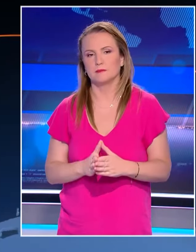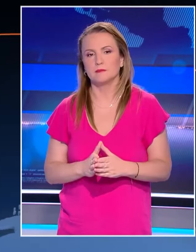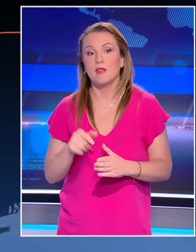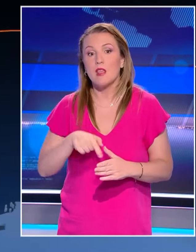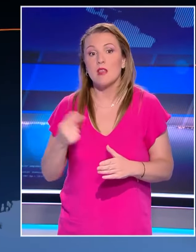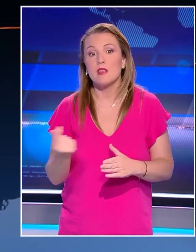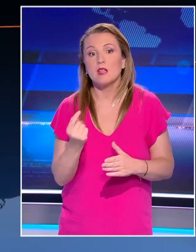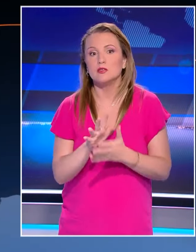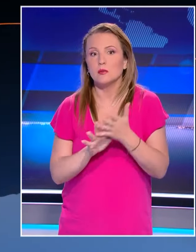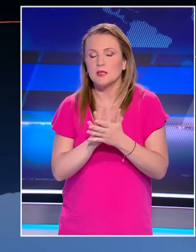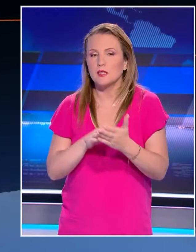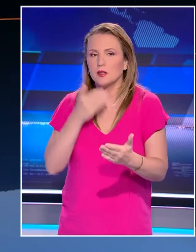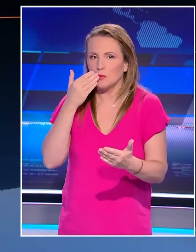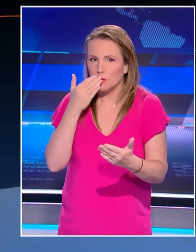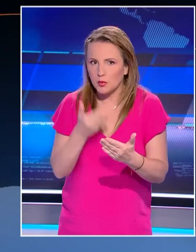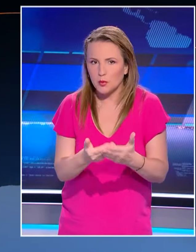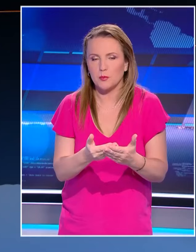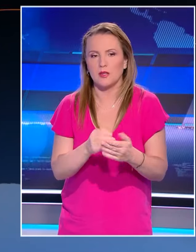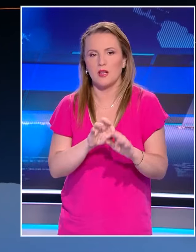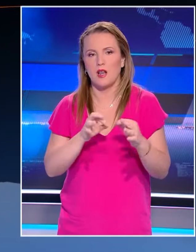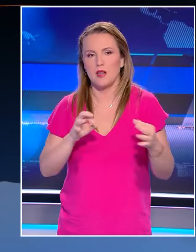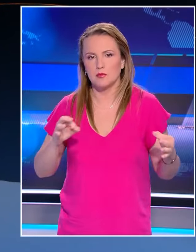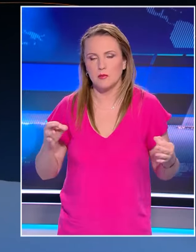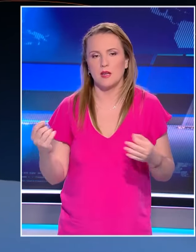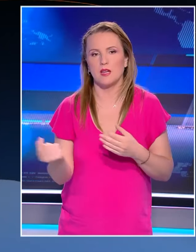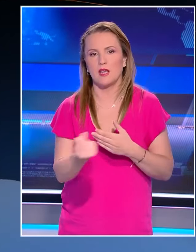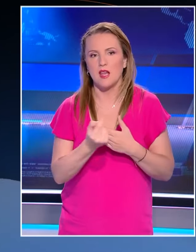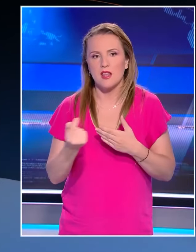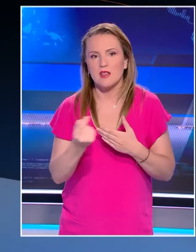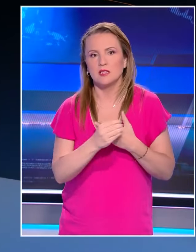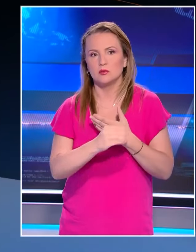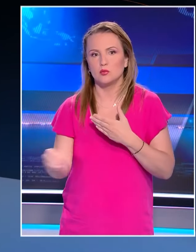Και στο σημείο αυτό το δελτίο μας ολοκληρώθηκε. Αναλυτικά όλες οι ειδήσεις της